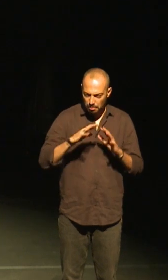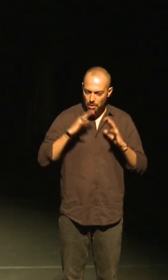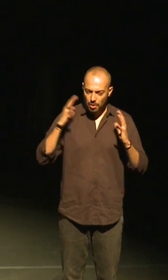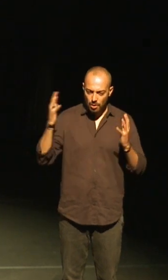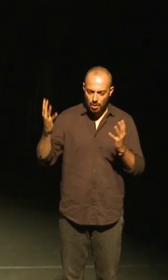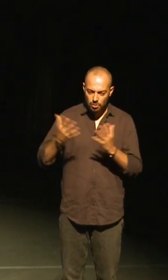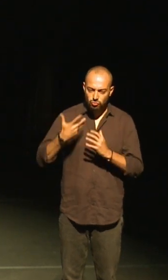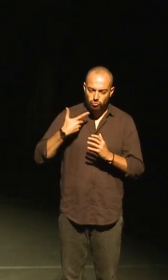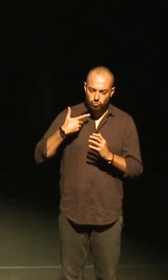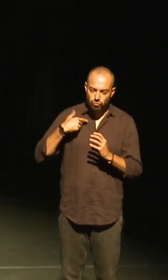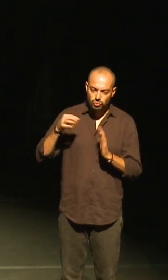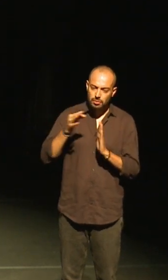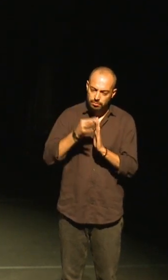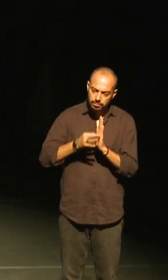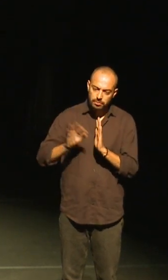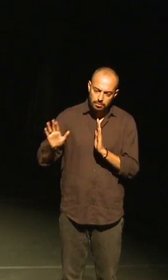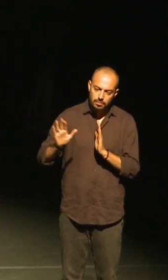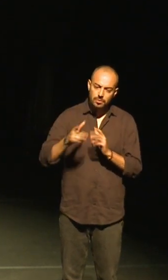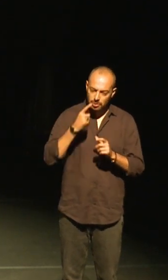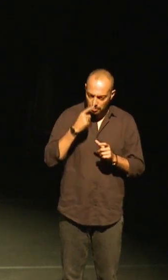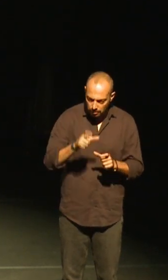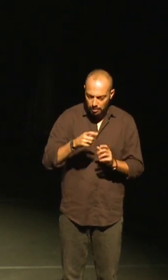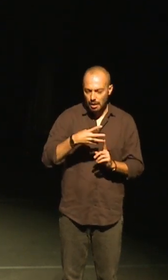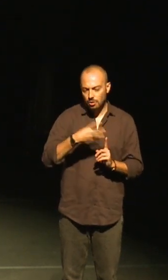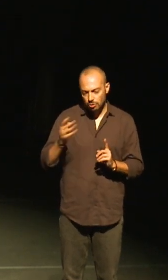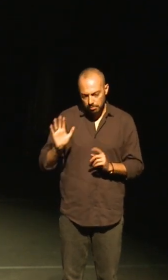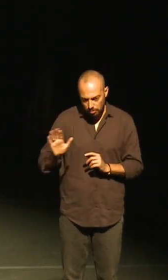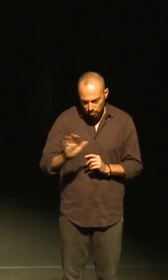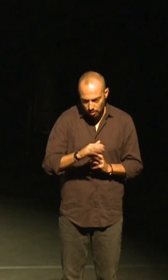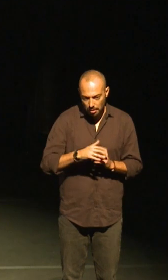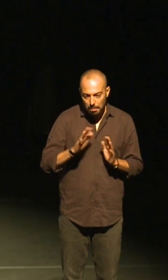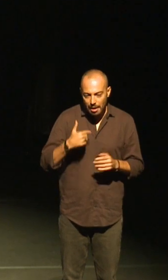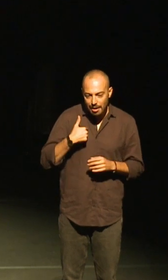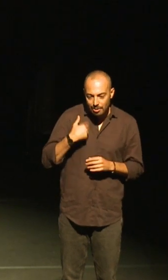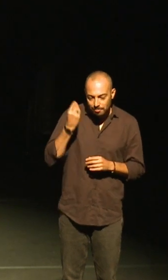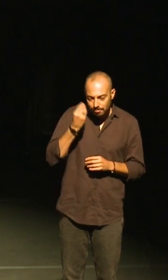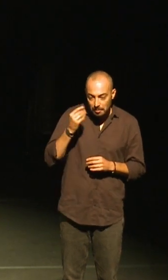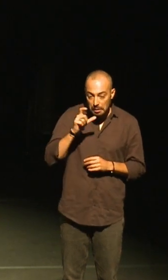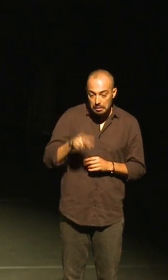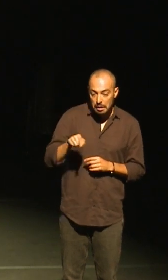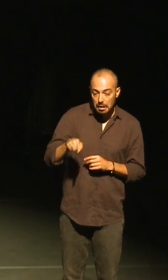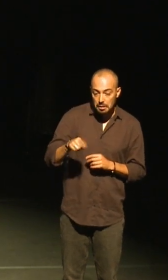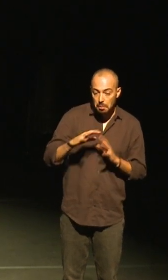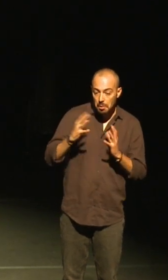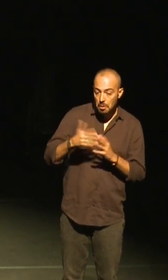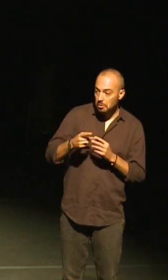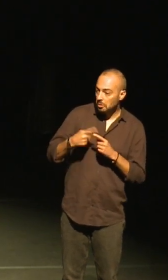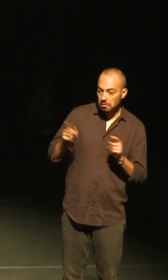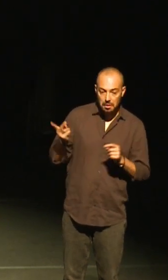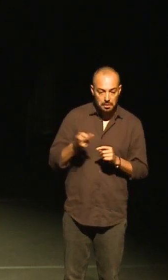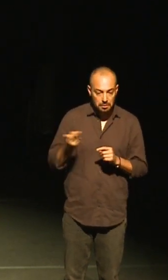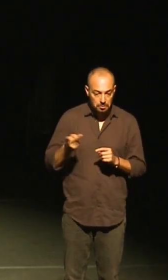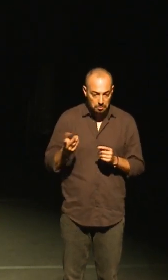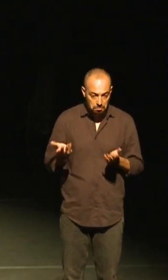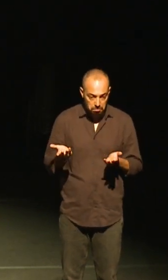posto a parte per cui io lavoravo per quell'azienda importantissima grande prestigiosissima ed ero anche il direttore